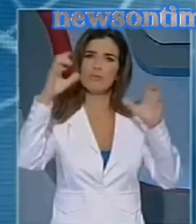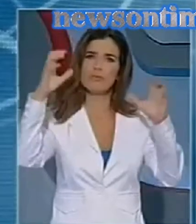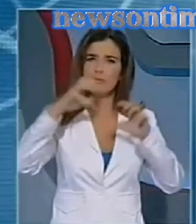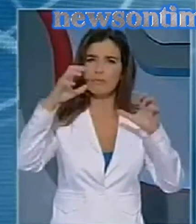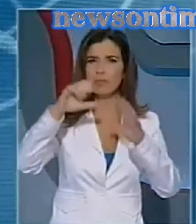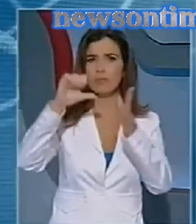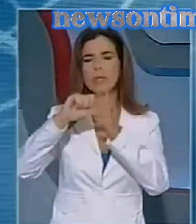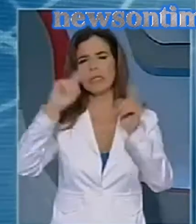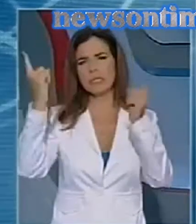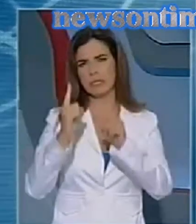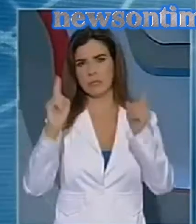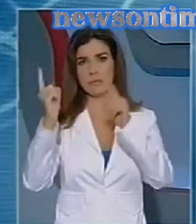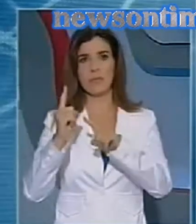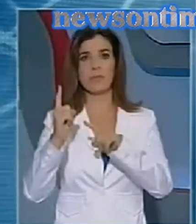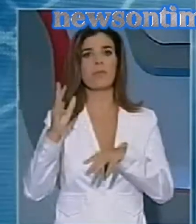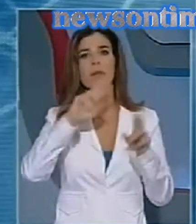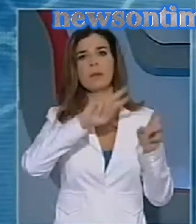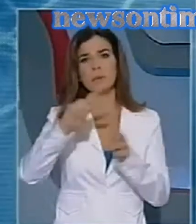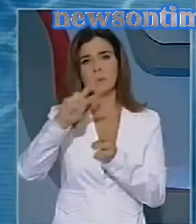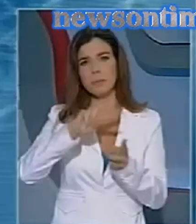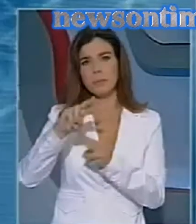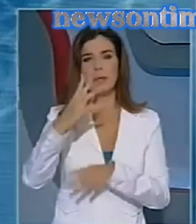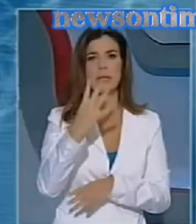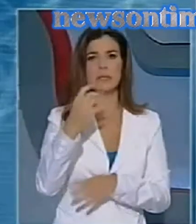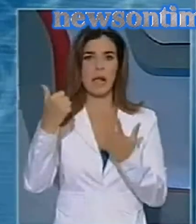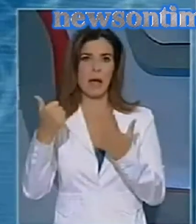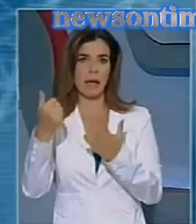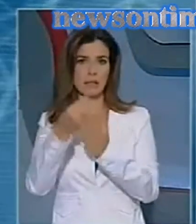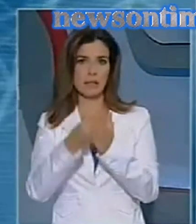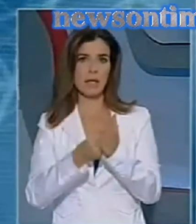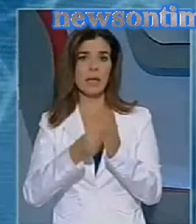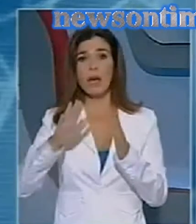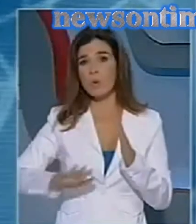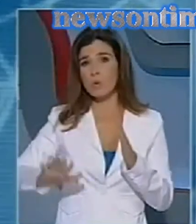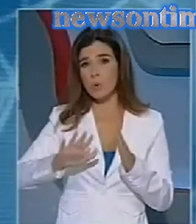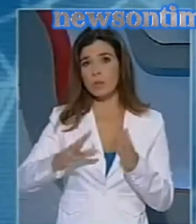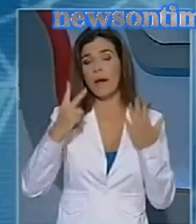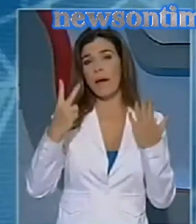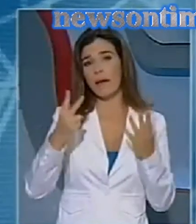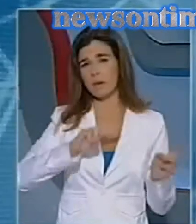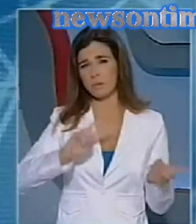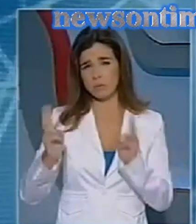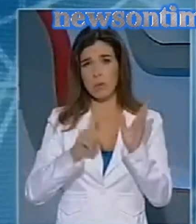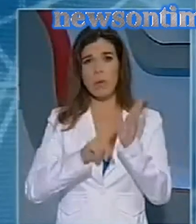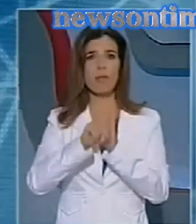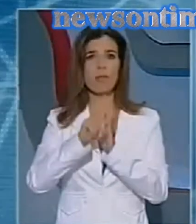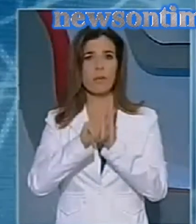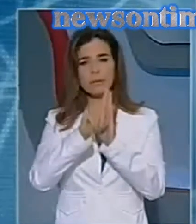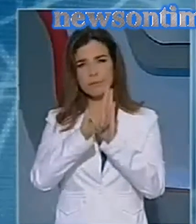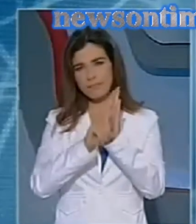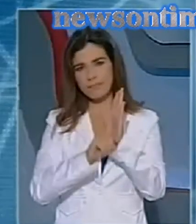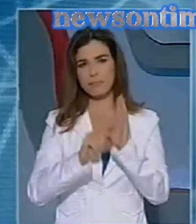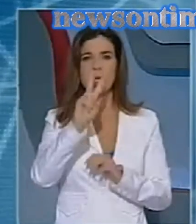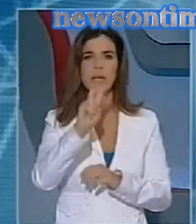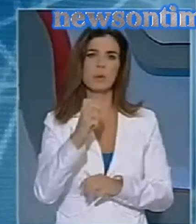και πιθανώς σποραδικές καταιγίδες. Δυτικούς νοτιοδυτικούς ανέμους 4 με 6 μποφόρ στα νότια πελάγια όμως θα φτάσουν και τα 7, ενώ η θερμοκρασία